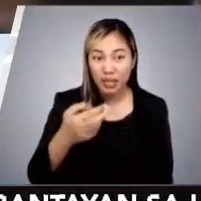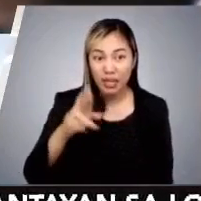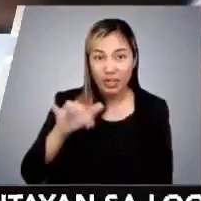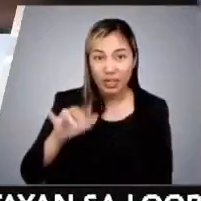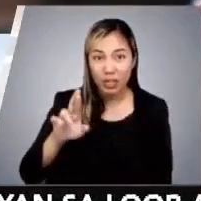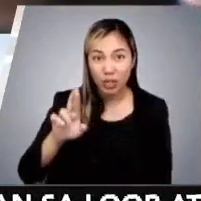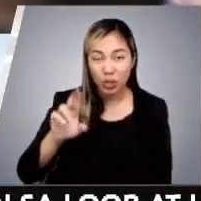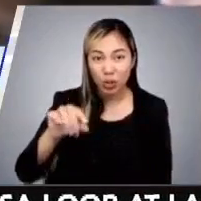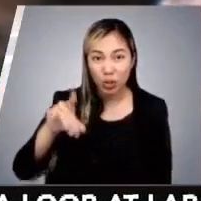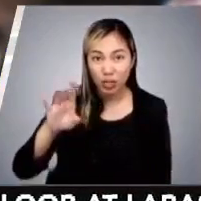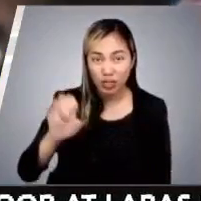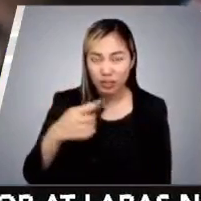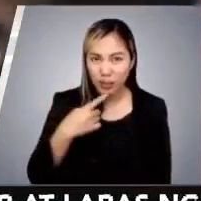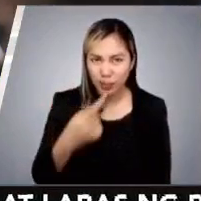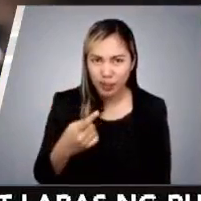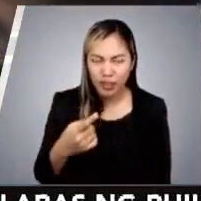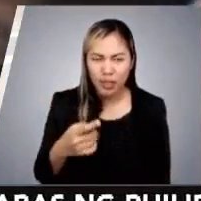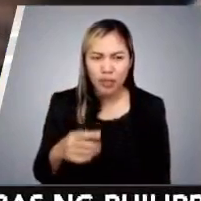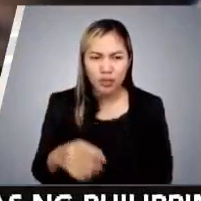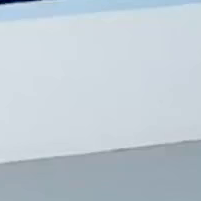paghingi rito ng Kamara.